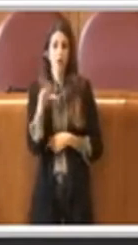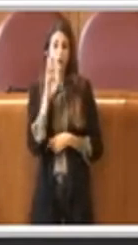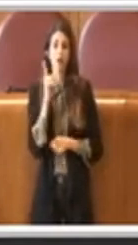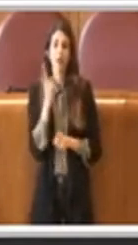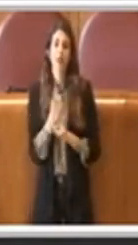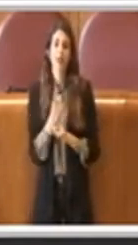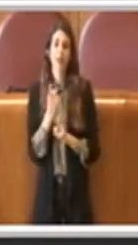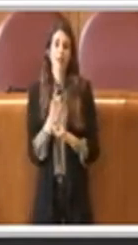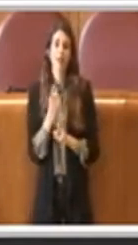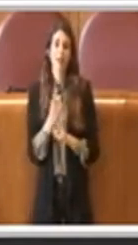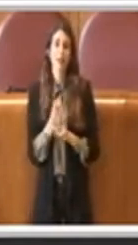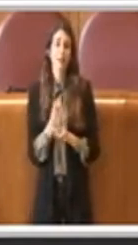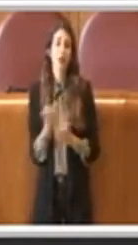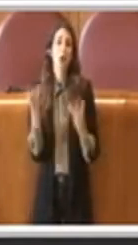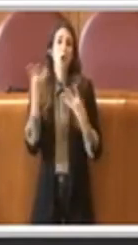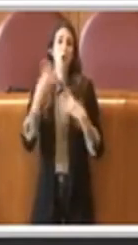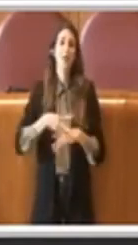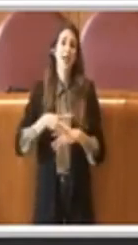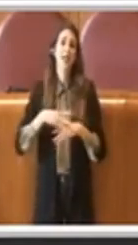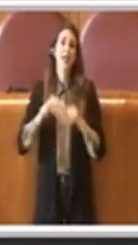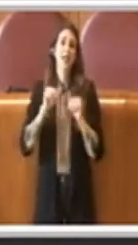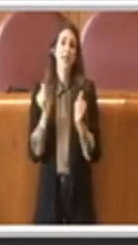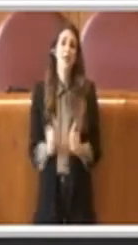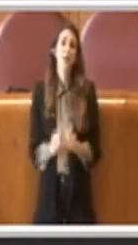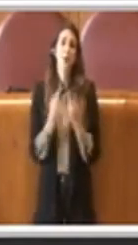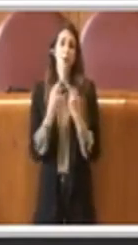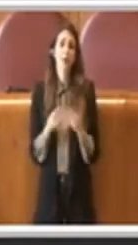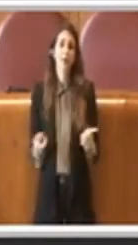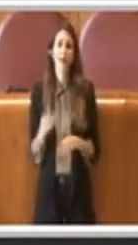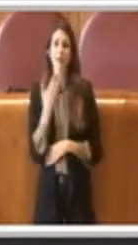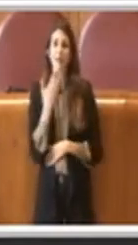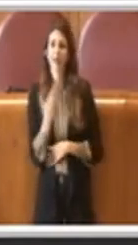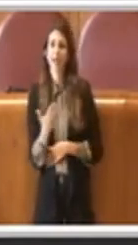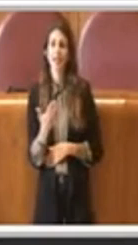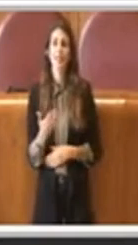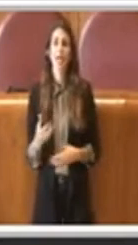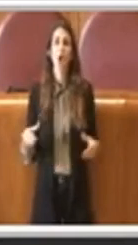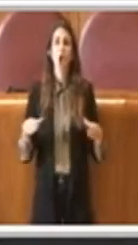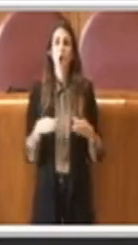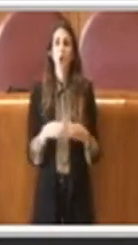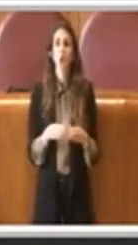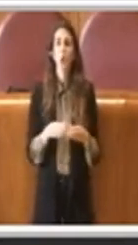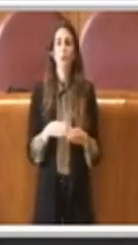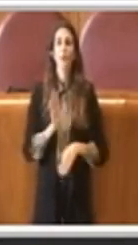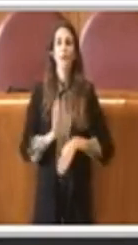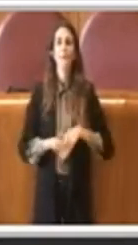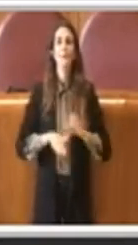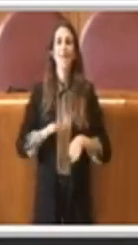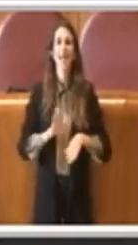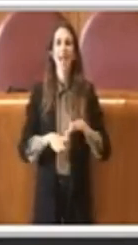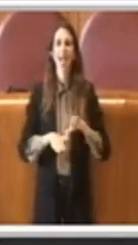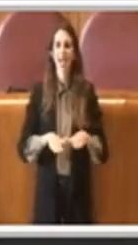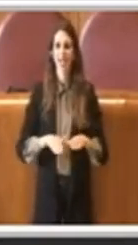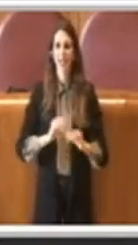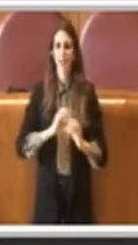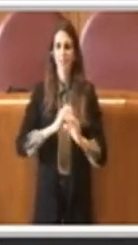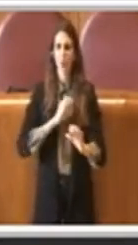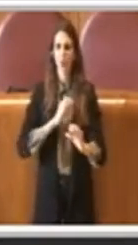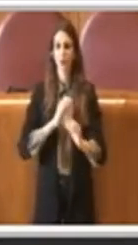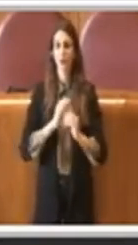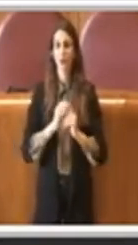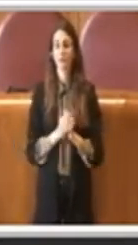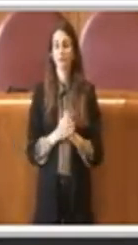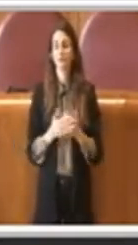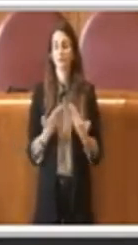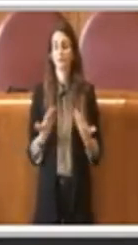organizzarsi in maniera diversa, quindi anche magari tramite gruppi di Piedibus, vedremo insomma come